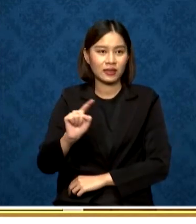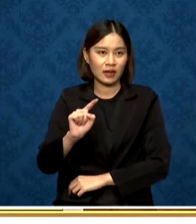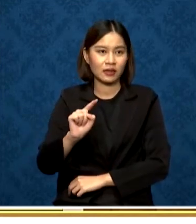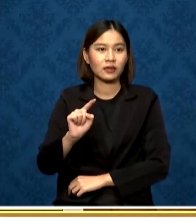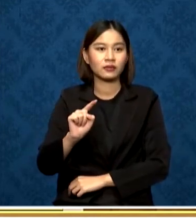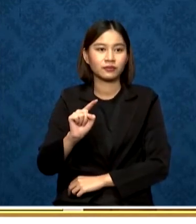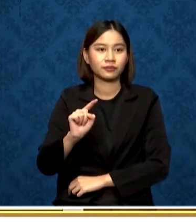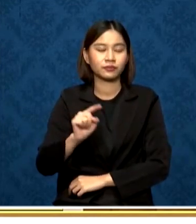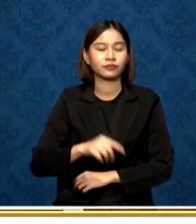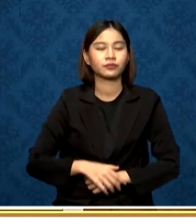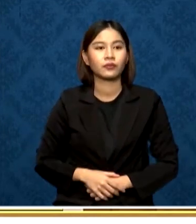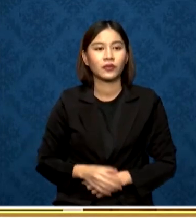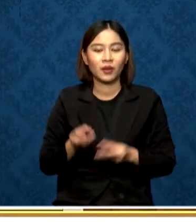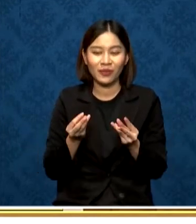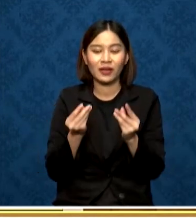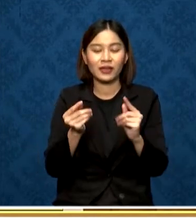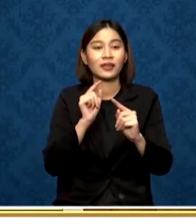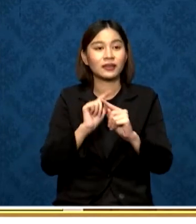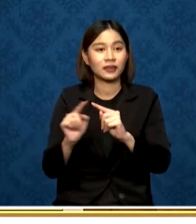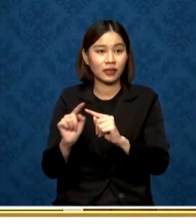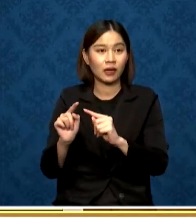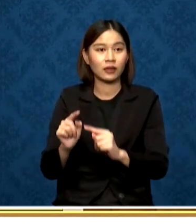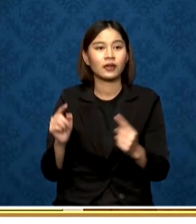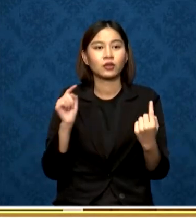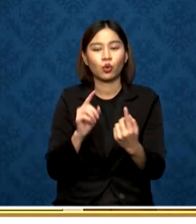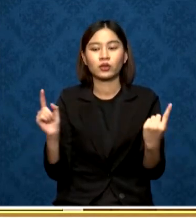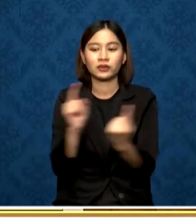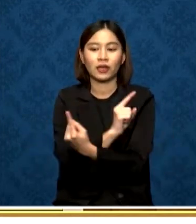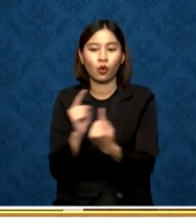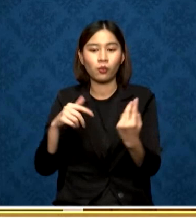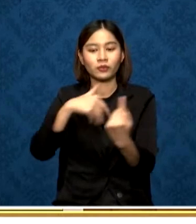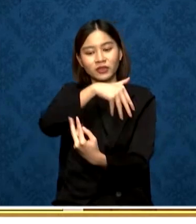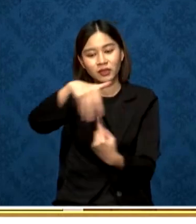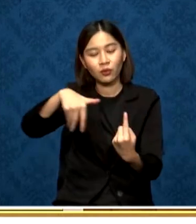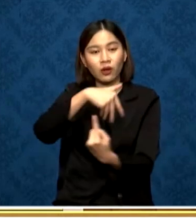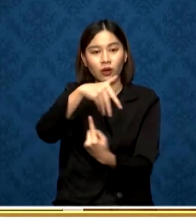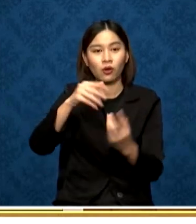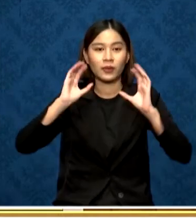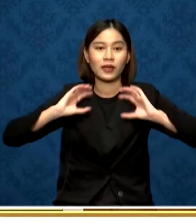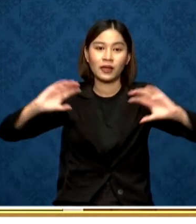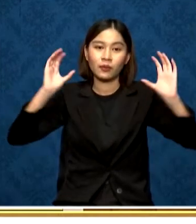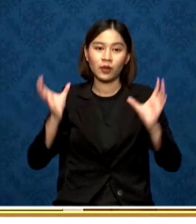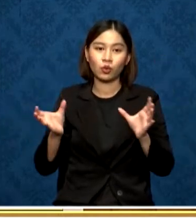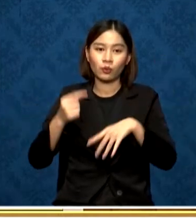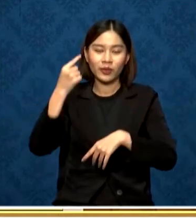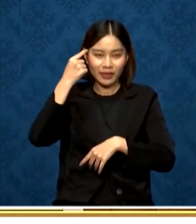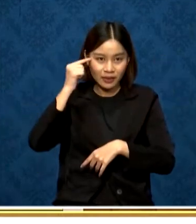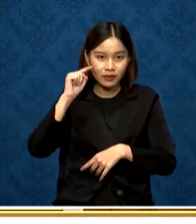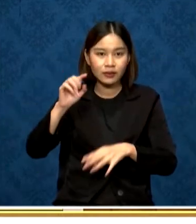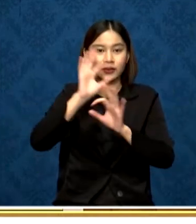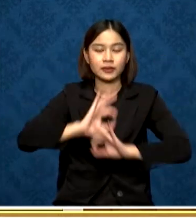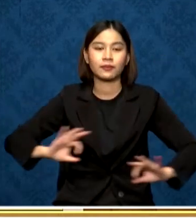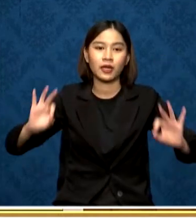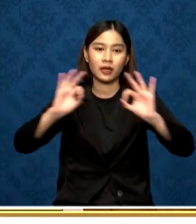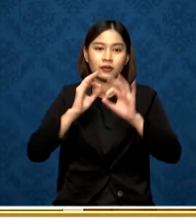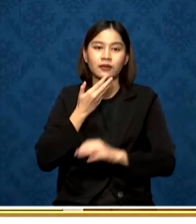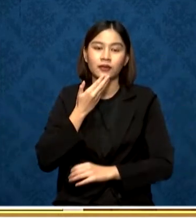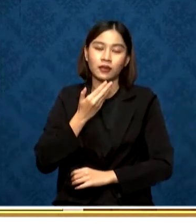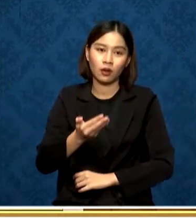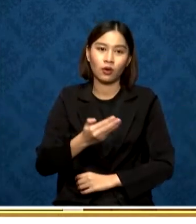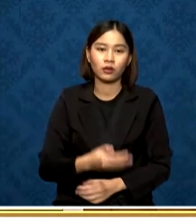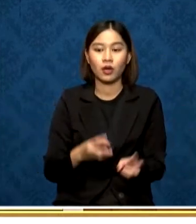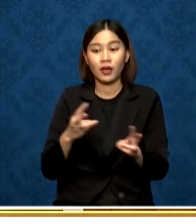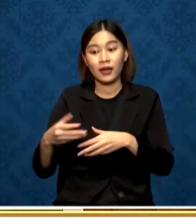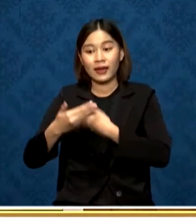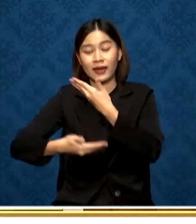ประเด็นปลีกย่อยแต่ว่าก็เป็นประเด็นด้านสังคมและสิ่งแวดล้อมที่ทางรัฐบาลนี้ให้ความคำนึงถึงโดยตลอดการค้า